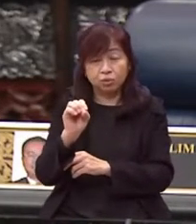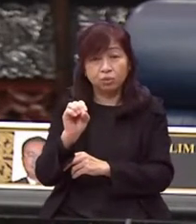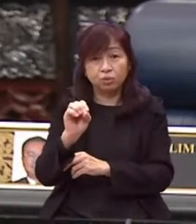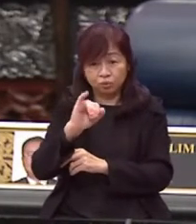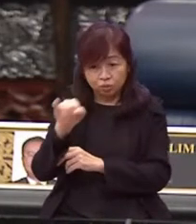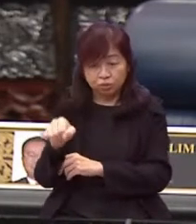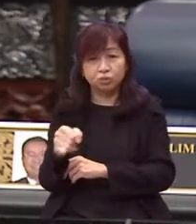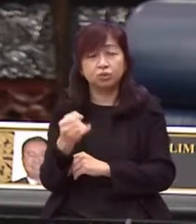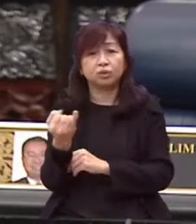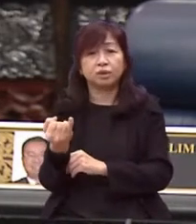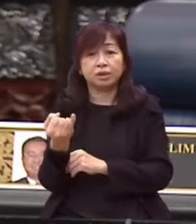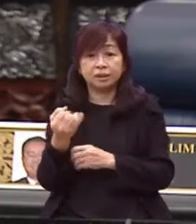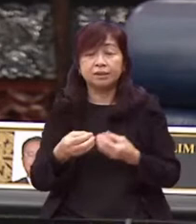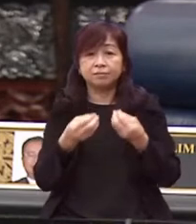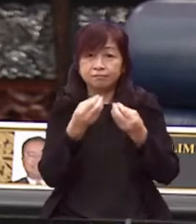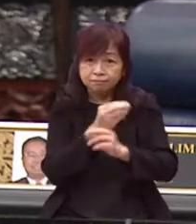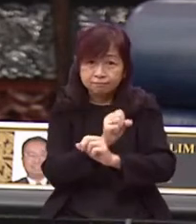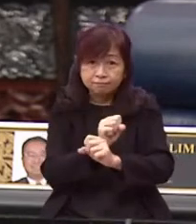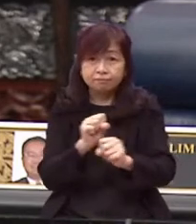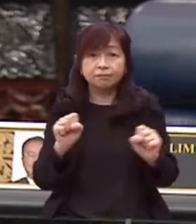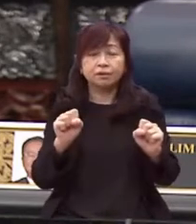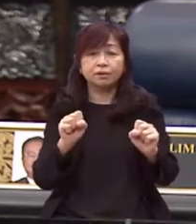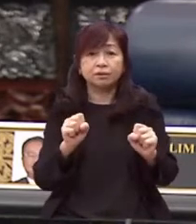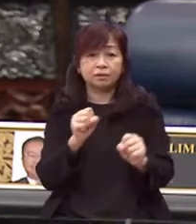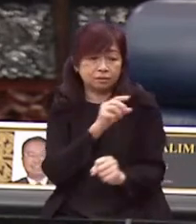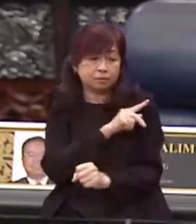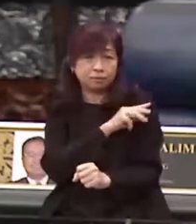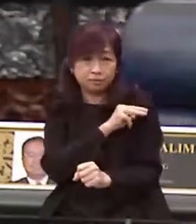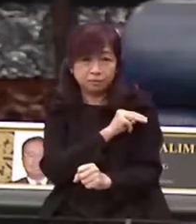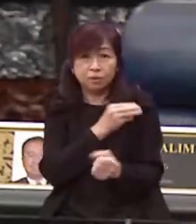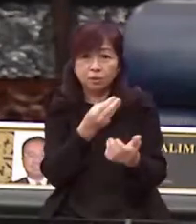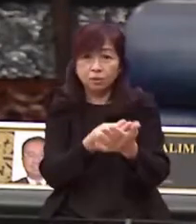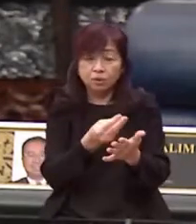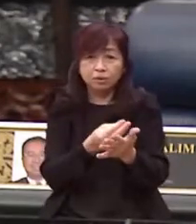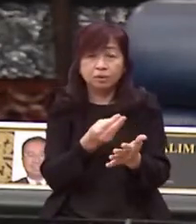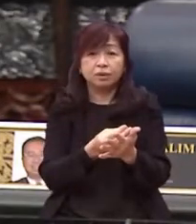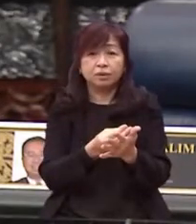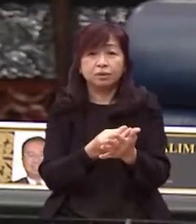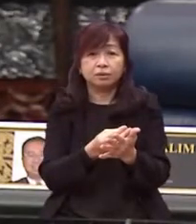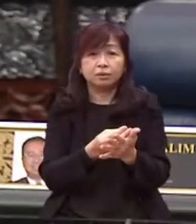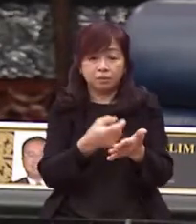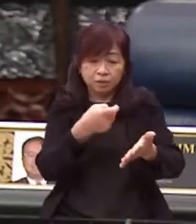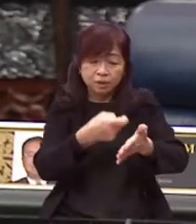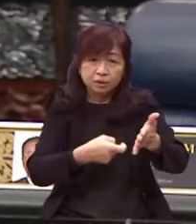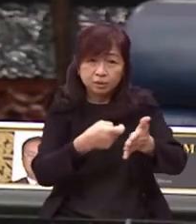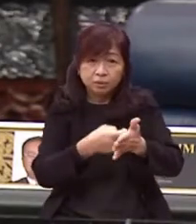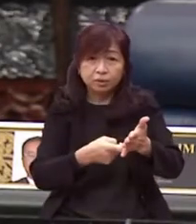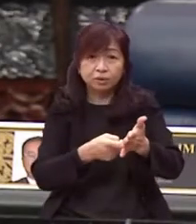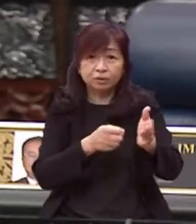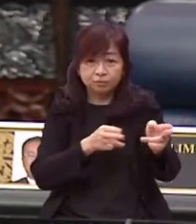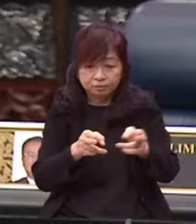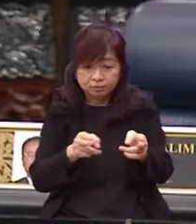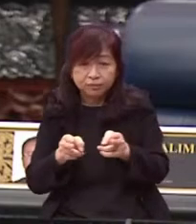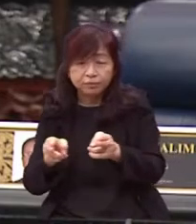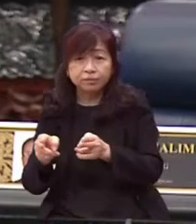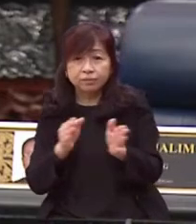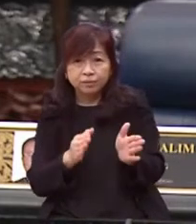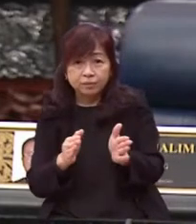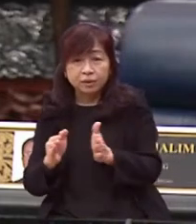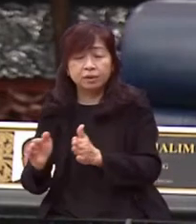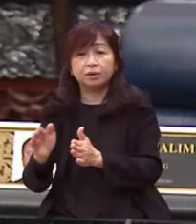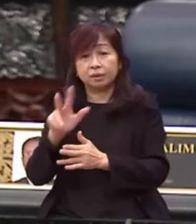disediakan oleh kementerian keuangan untuk membantu kos pengoperasian manakala 1 populehan